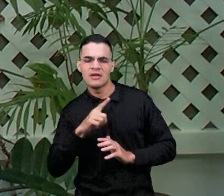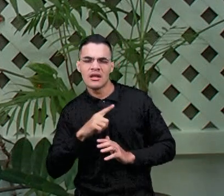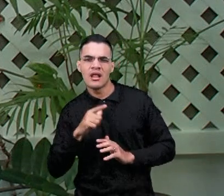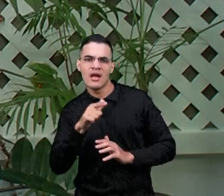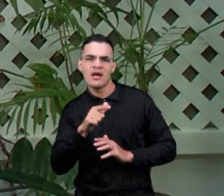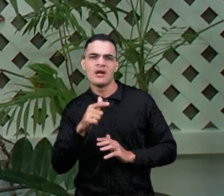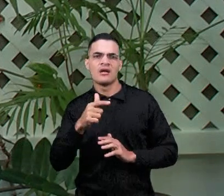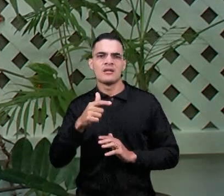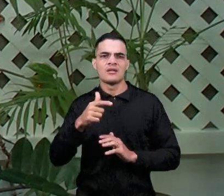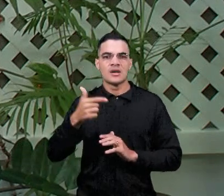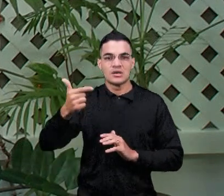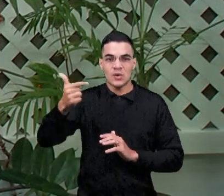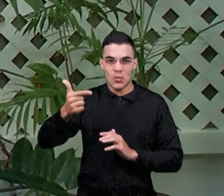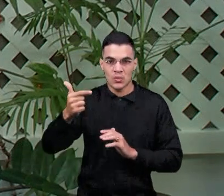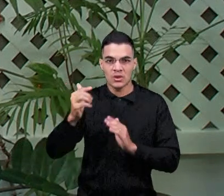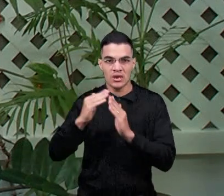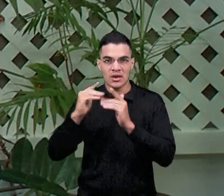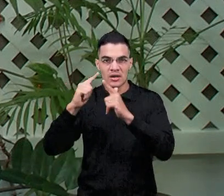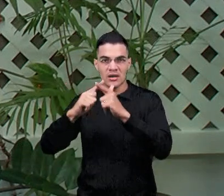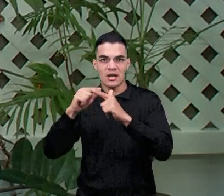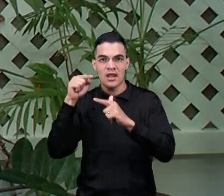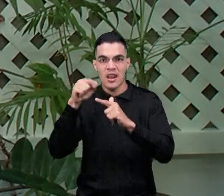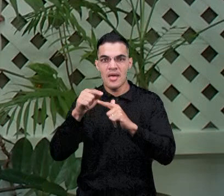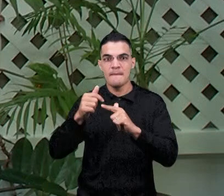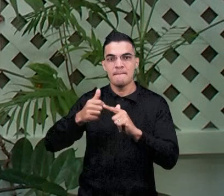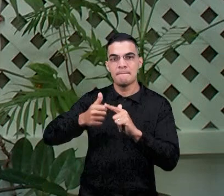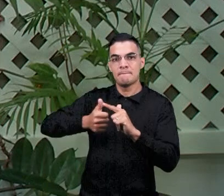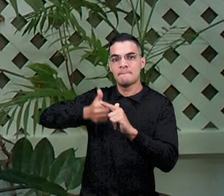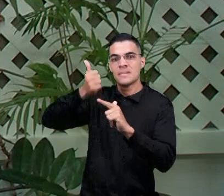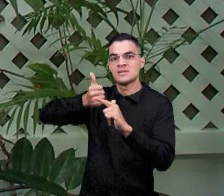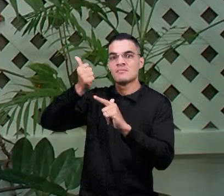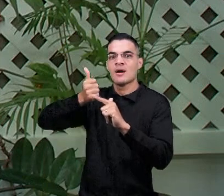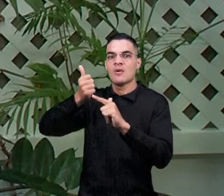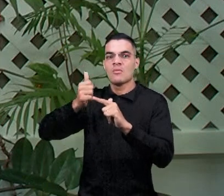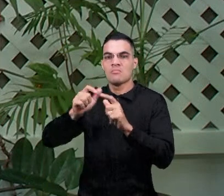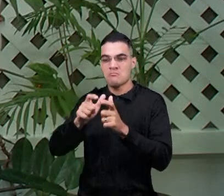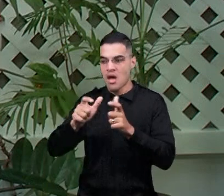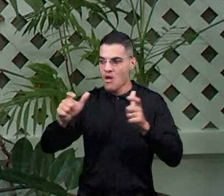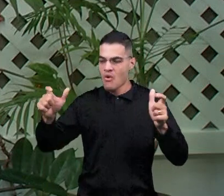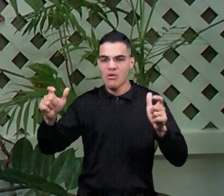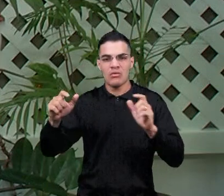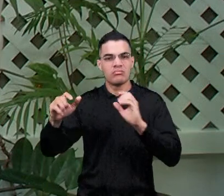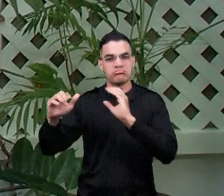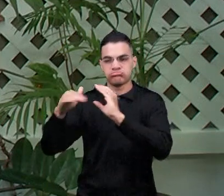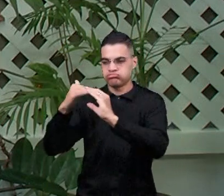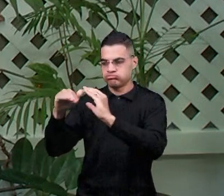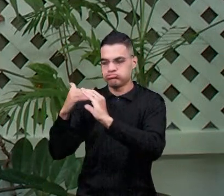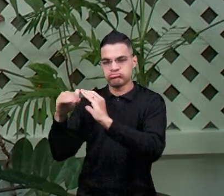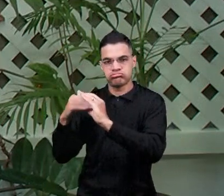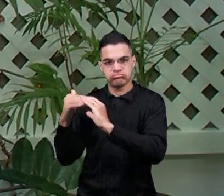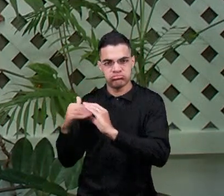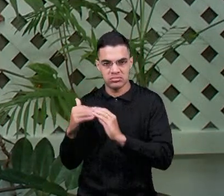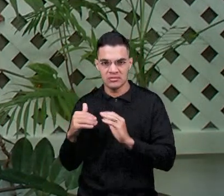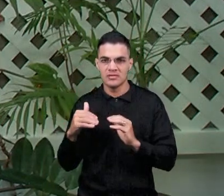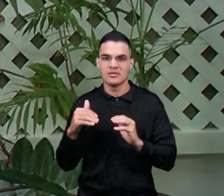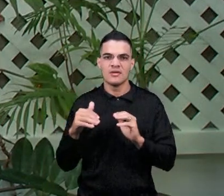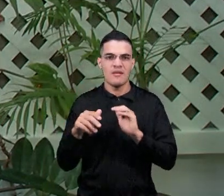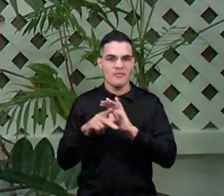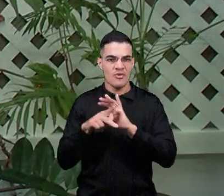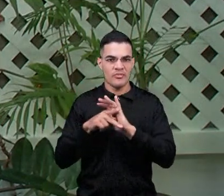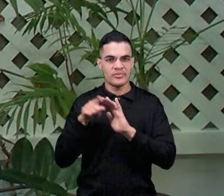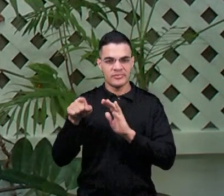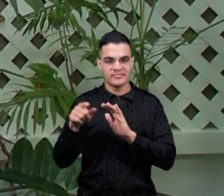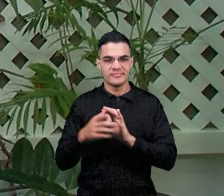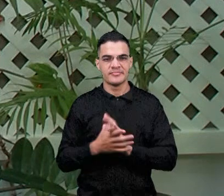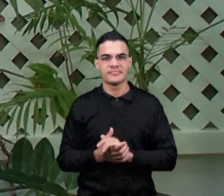2 est considérée aujourd'hui l'église de plus grande participation de l'école